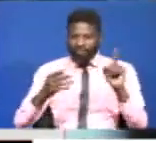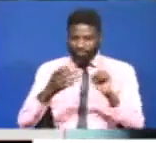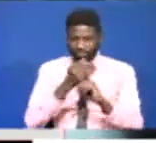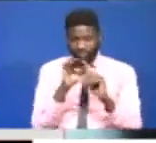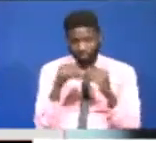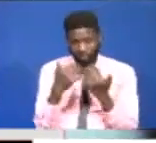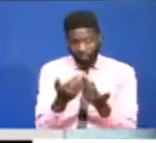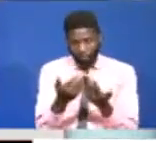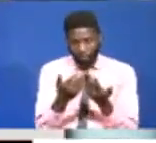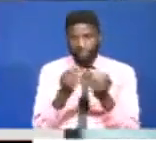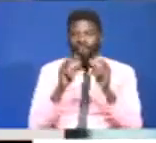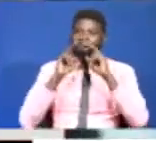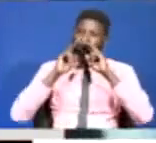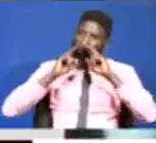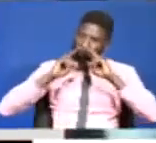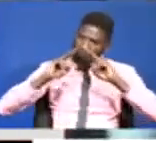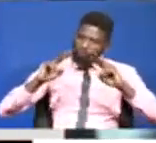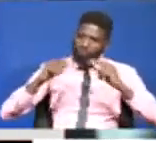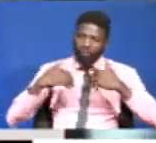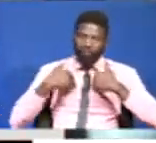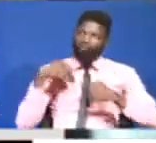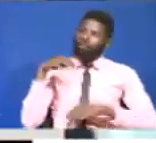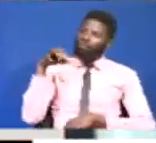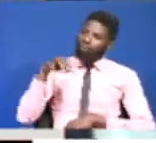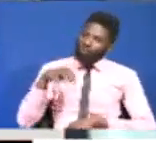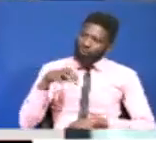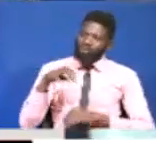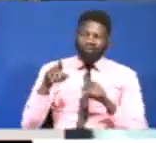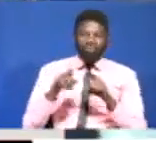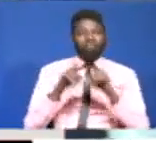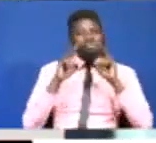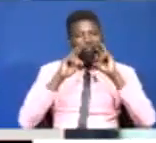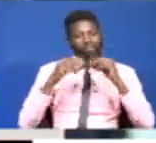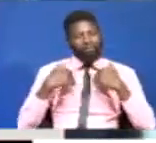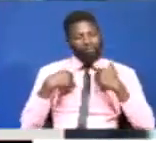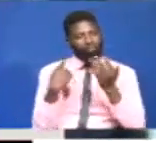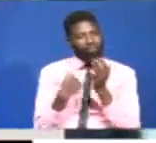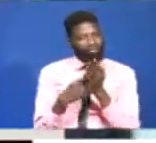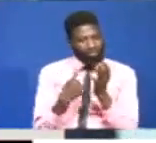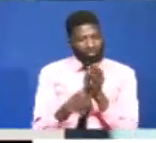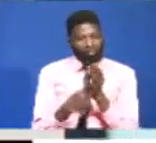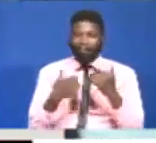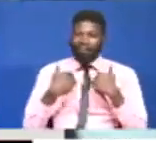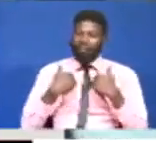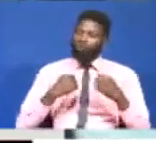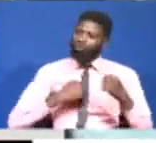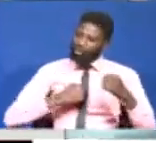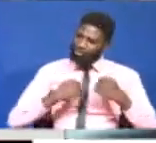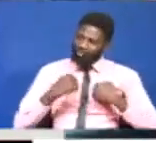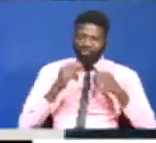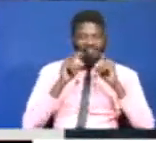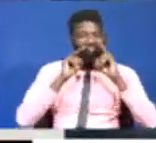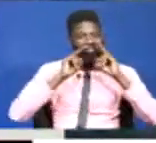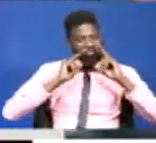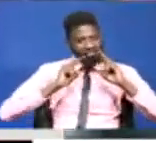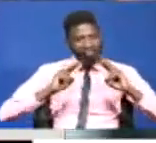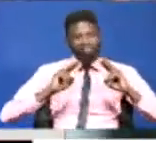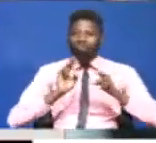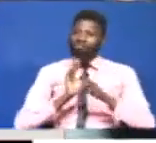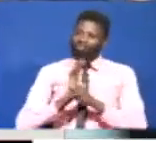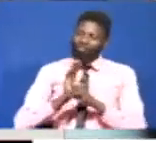amani katika Kongo, tuko na amani Uganda, tuko na amani Rwanda, tuko na amani Burundi,